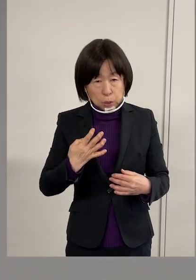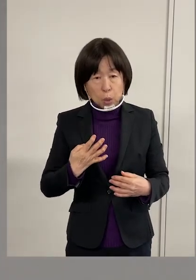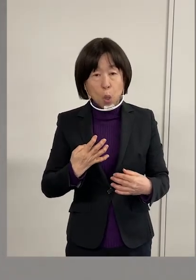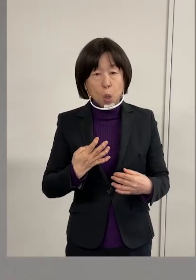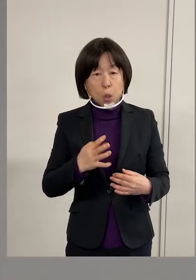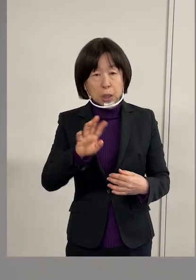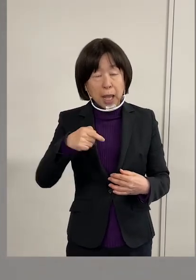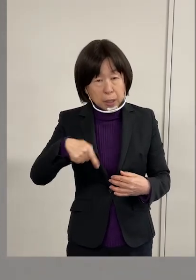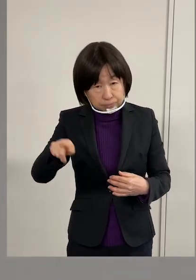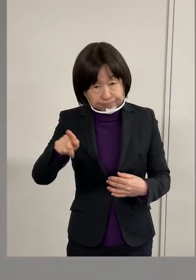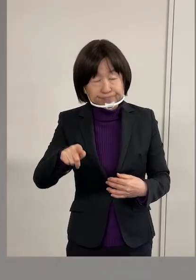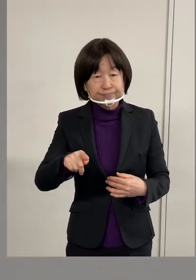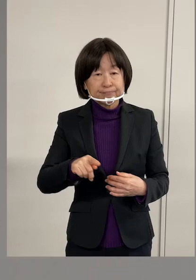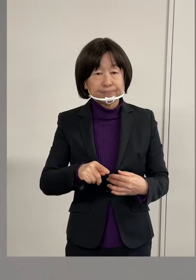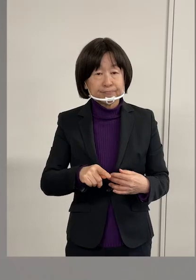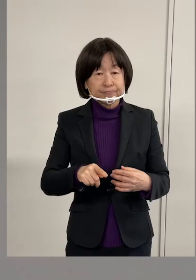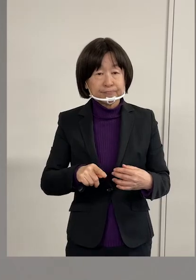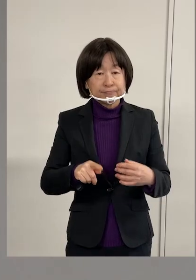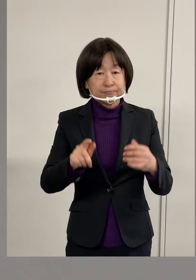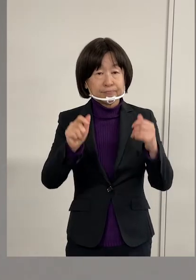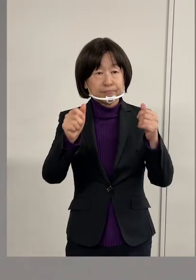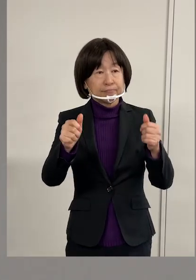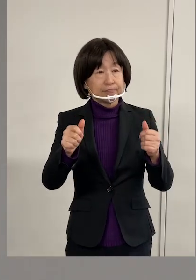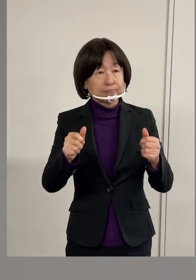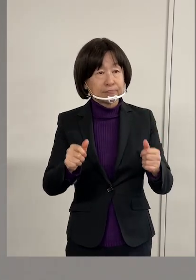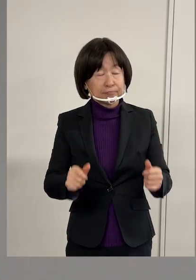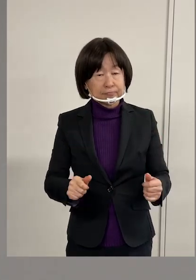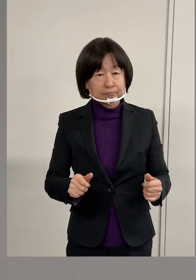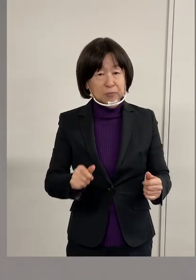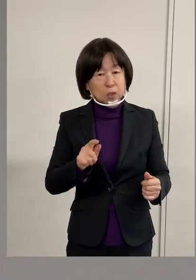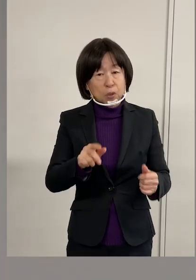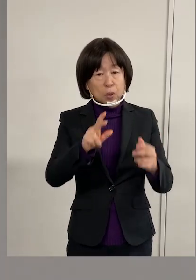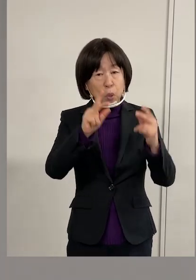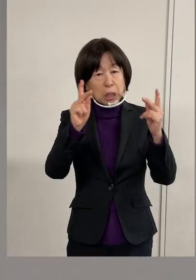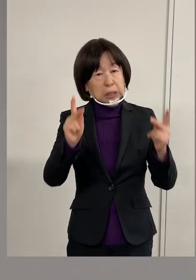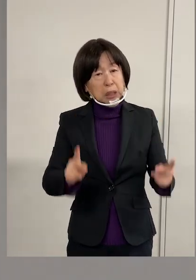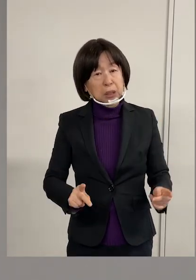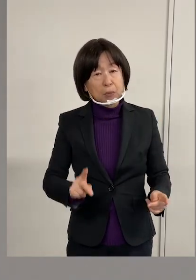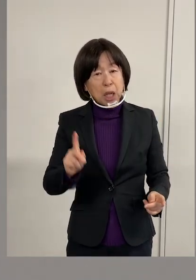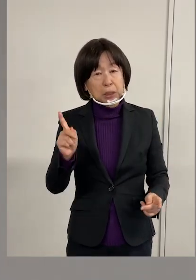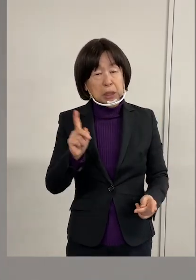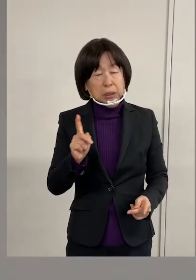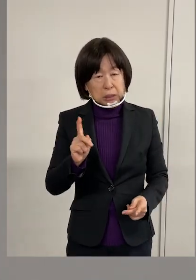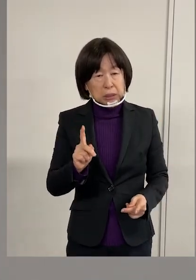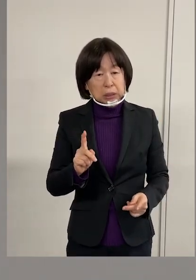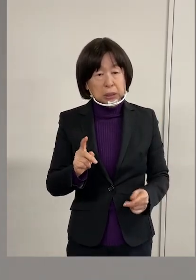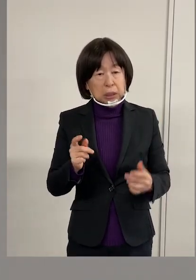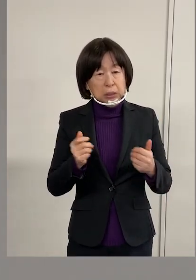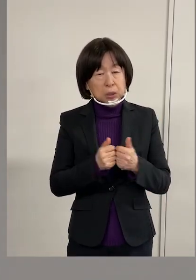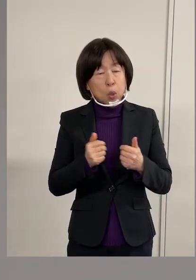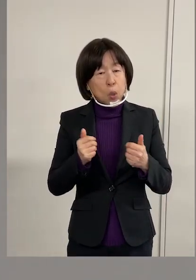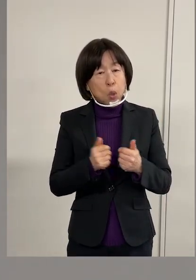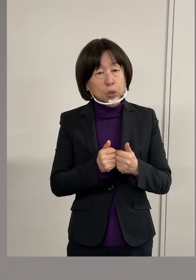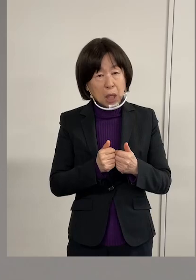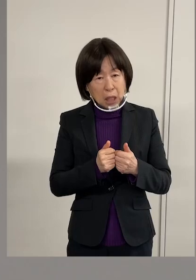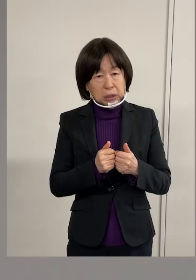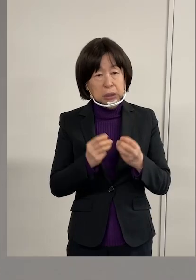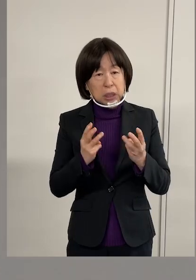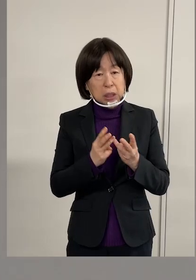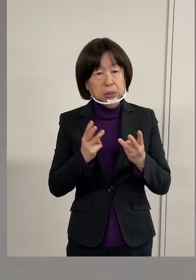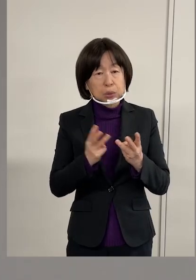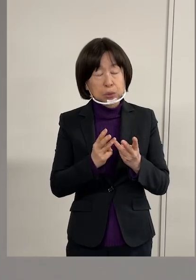に広がってはいるんですが、多分課題としてこの実際に持ち込まれる相談件数が伸び悩んでい